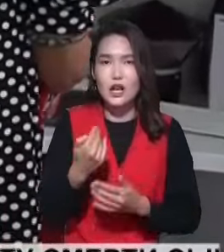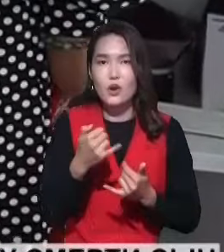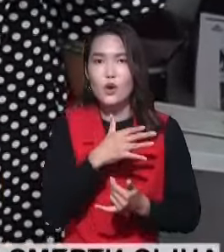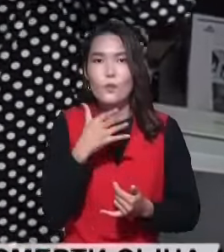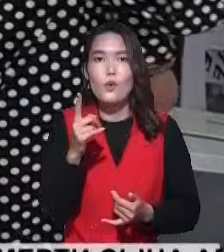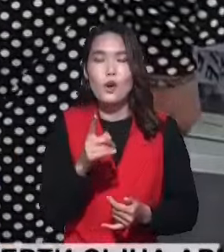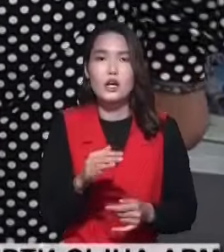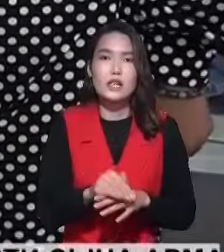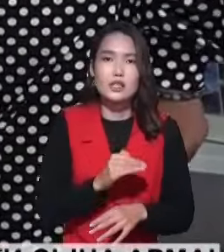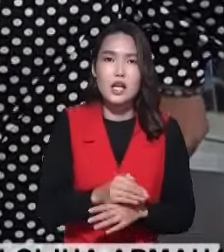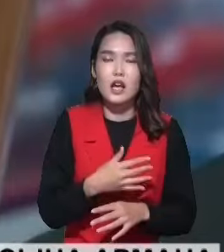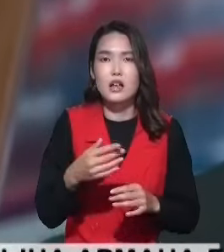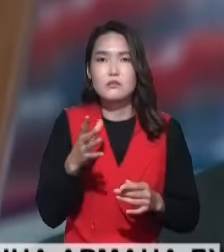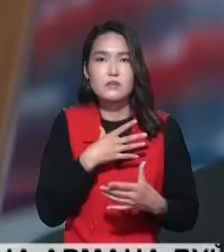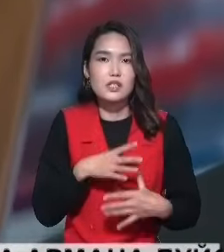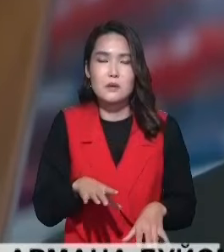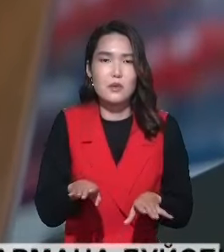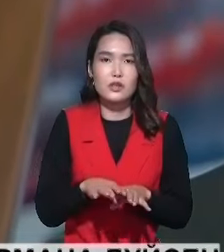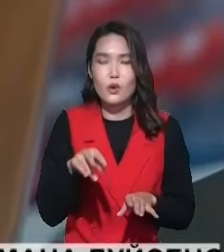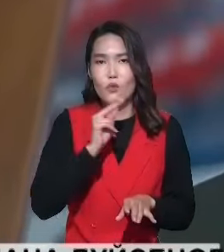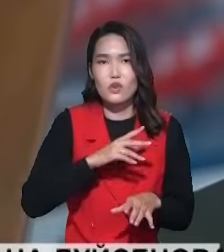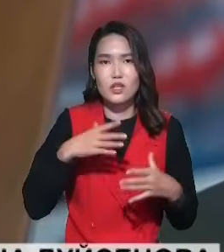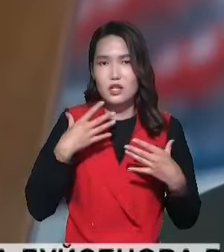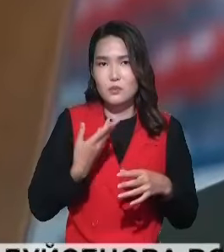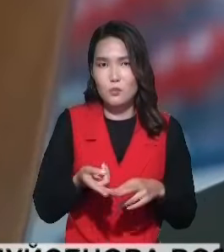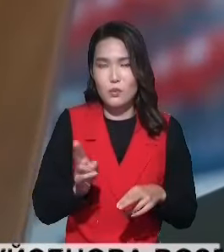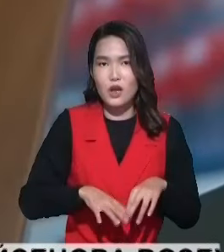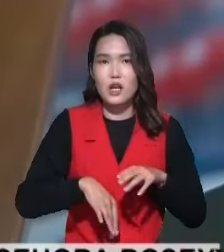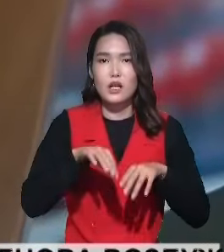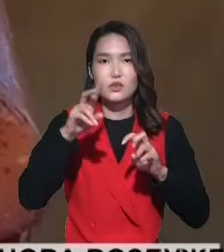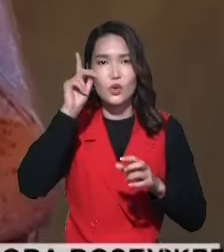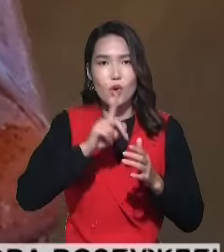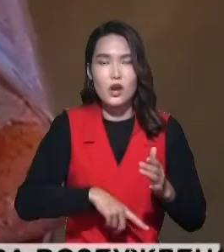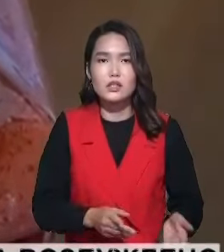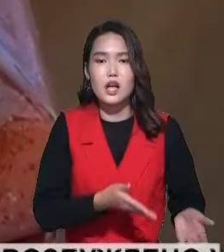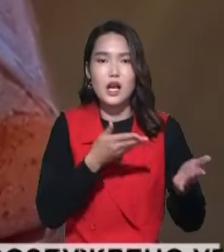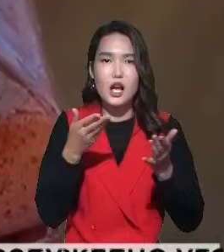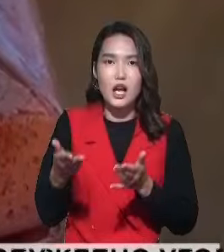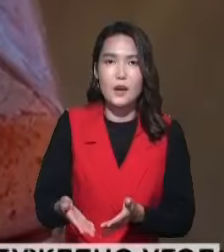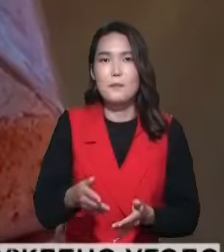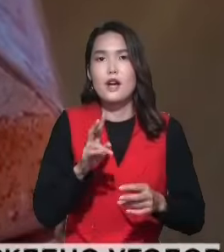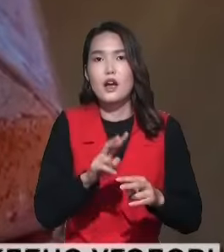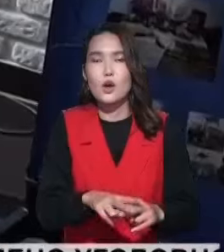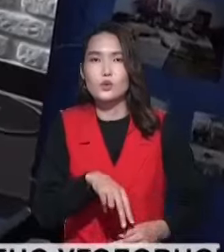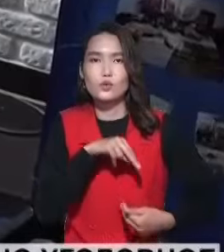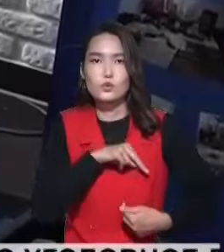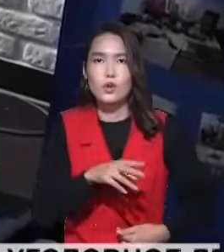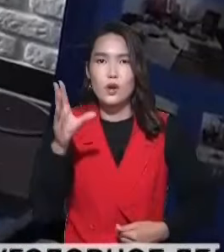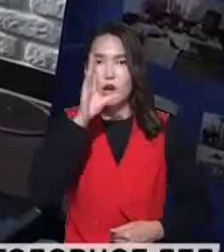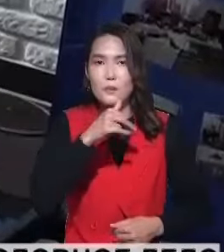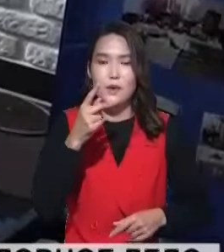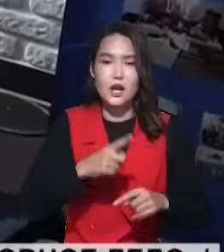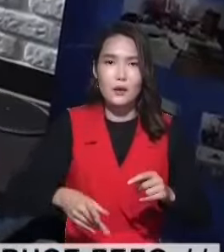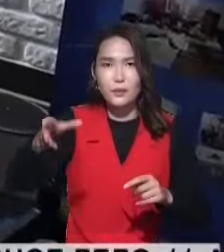кто отбывает наказание, прежде не имели никакой профессии. Поэтому специалисты уверены, что привлечение арестантов к труду способствует их